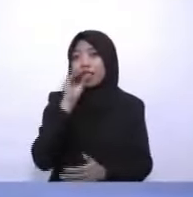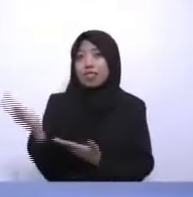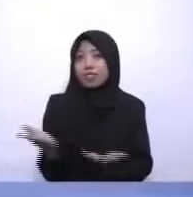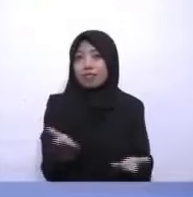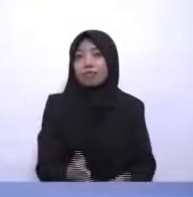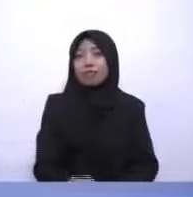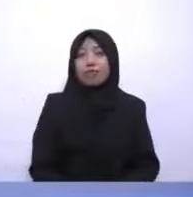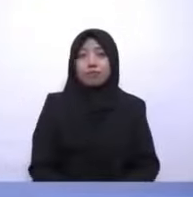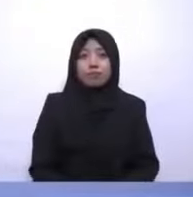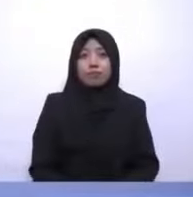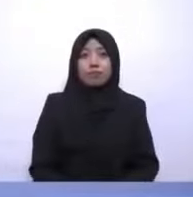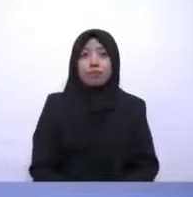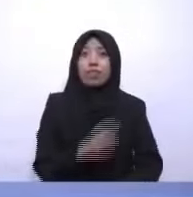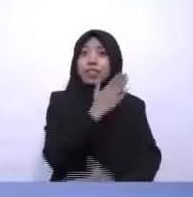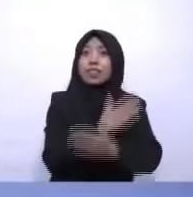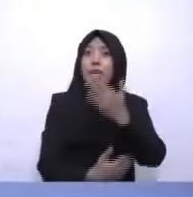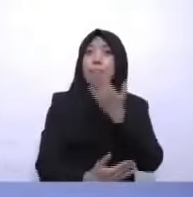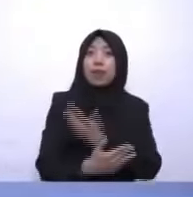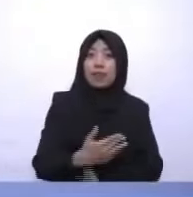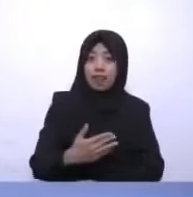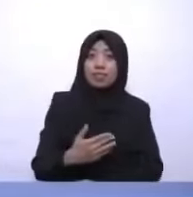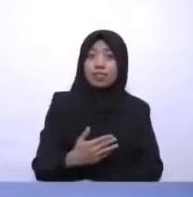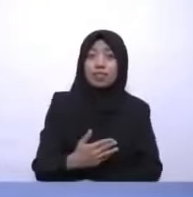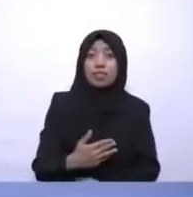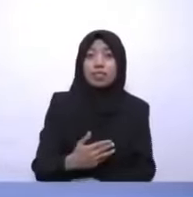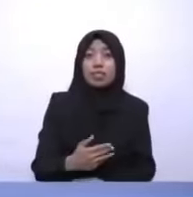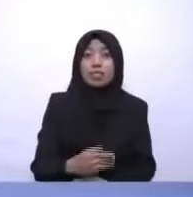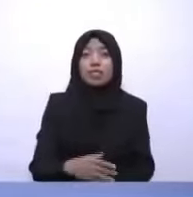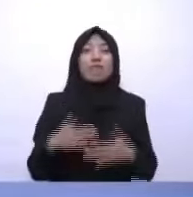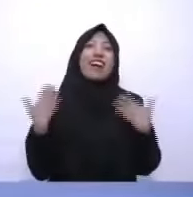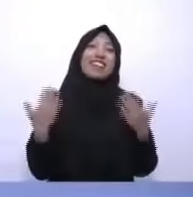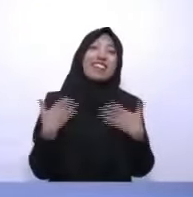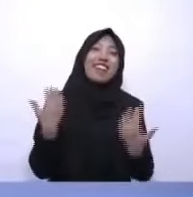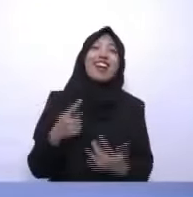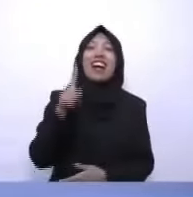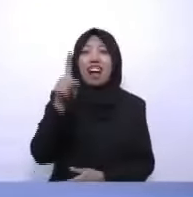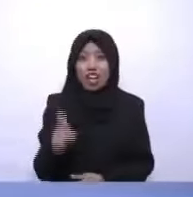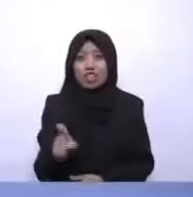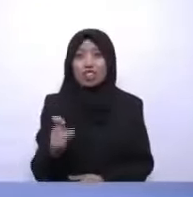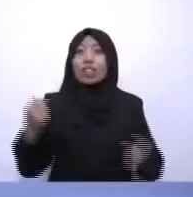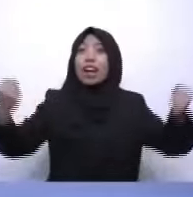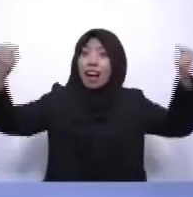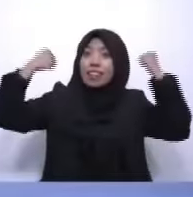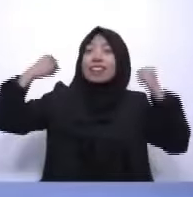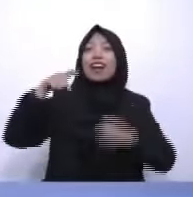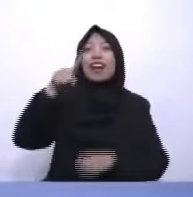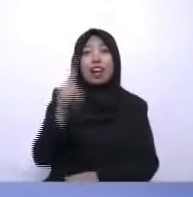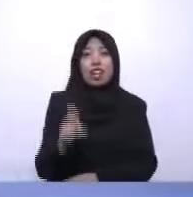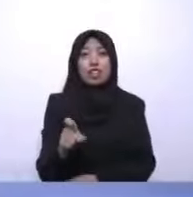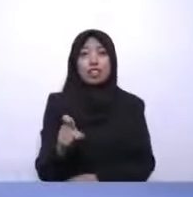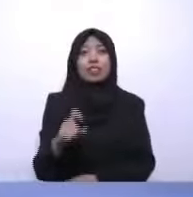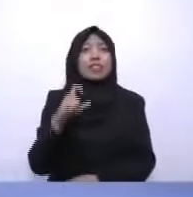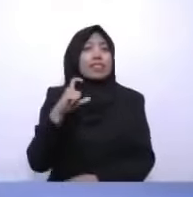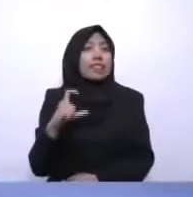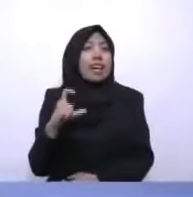Iya, penyandang disabilitas itu harus bahagia dan harus sehat. Dengan